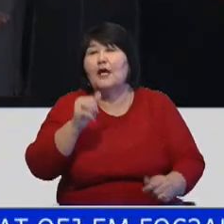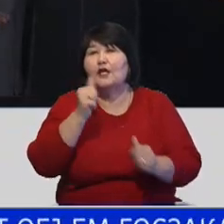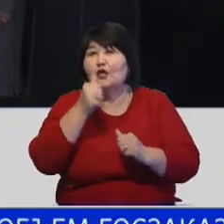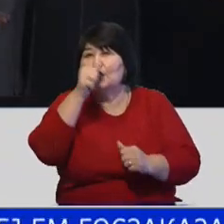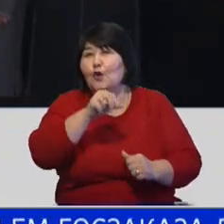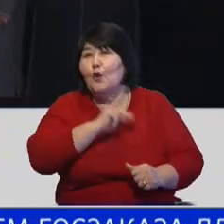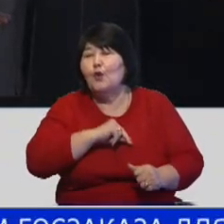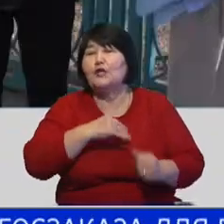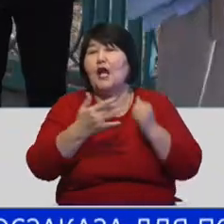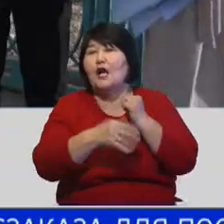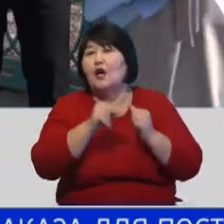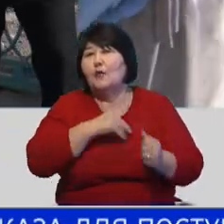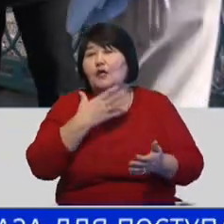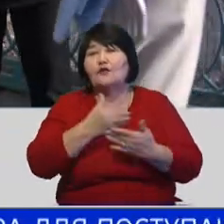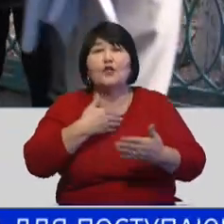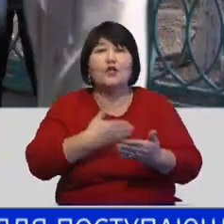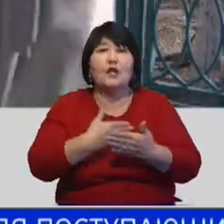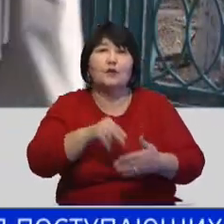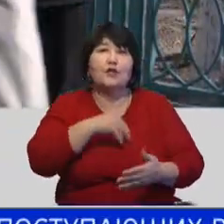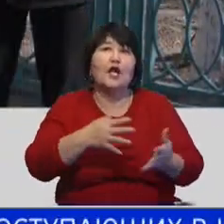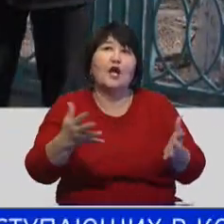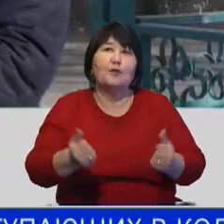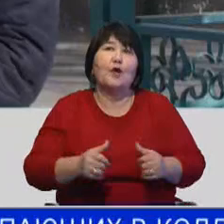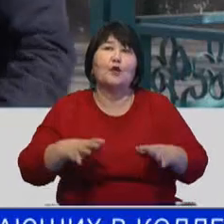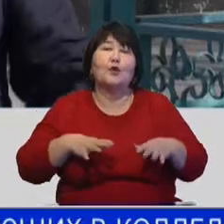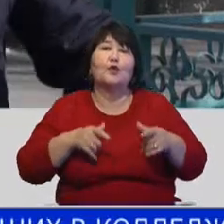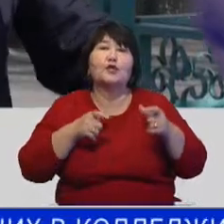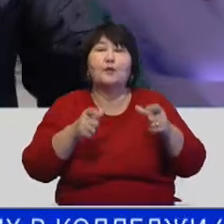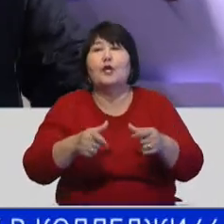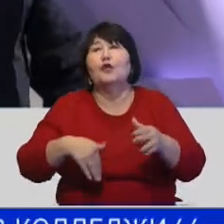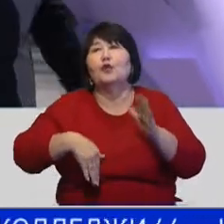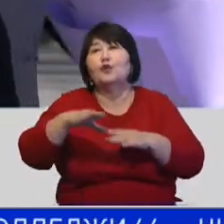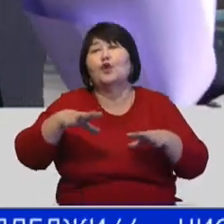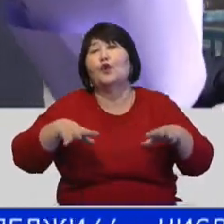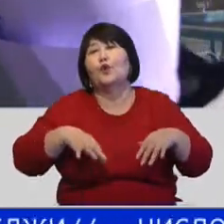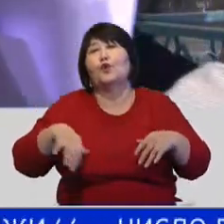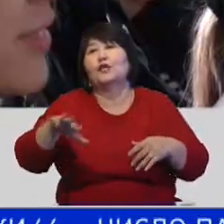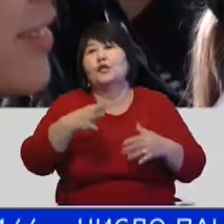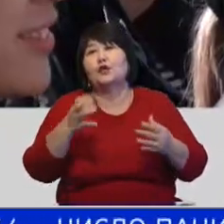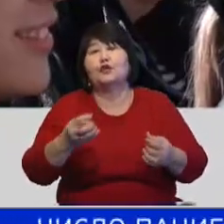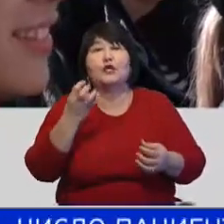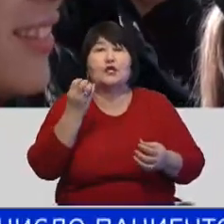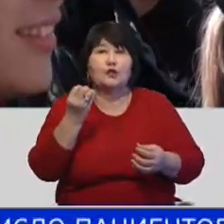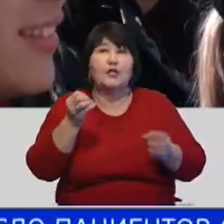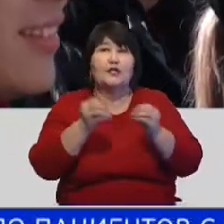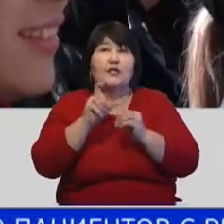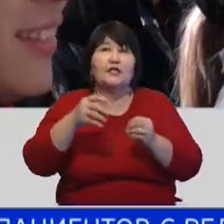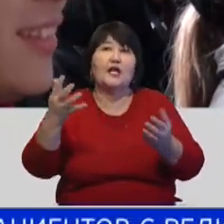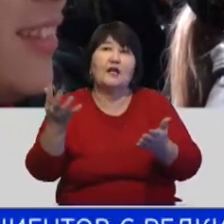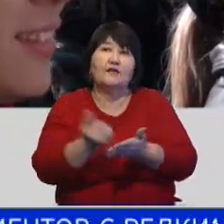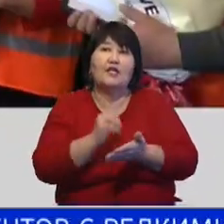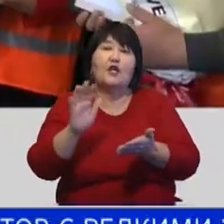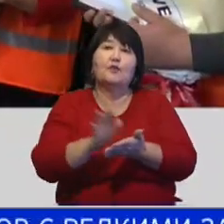работники коммунальных предприятий за свою добросовестную работу получают путевки на лучшие курорты страны. Сегодня еще 10 человек обрели